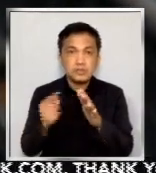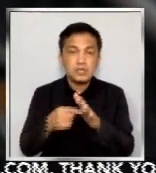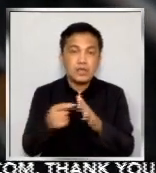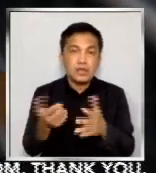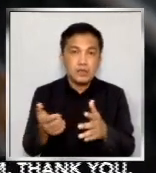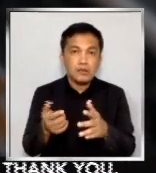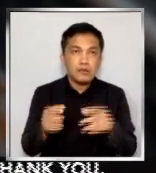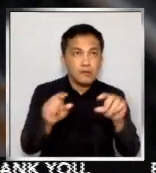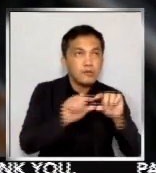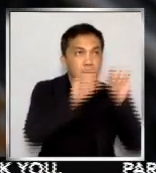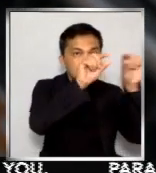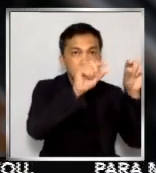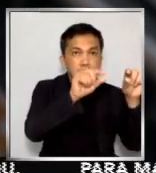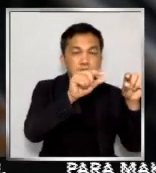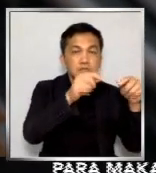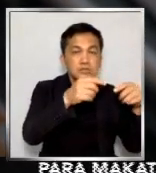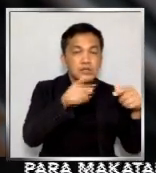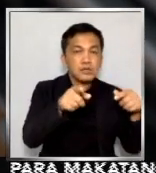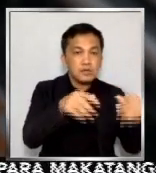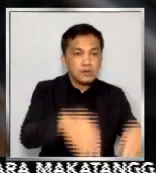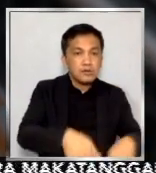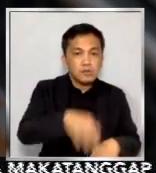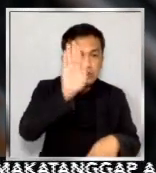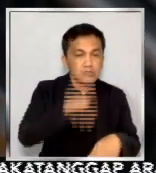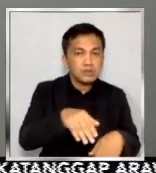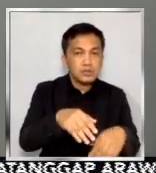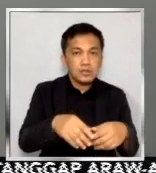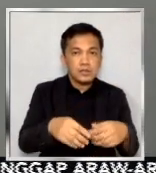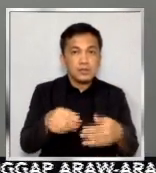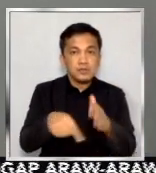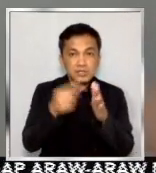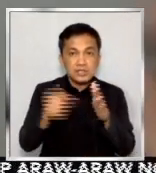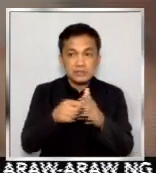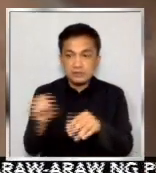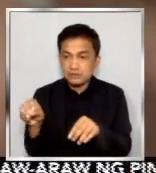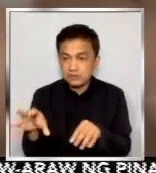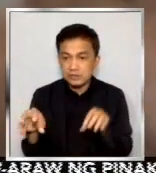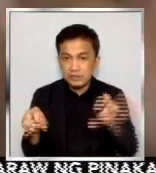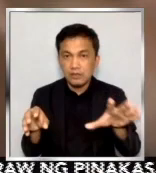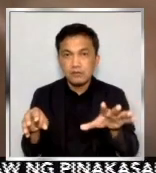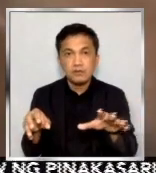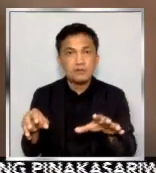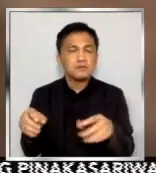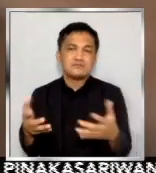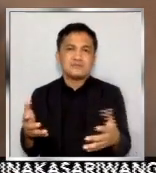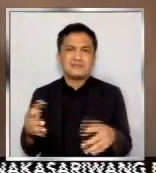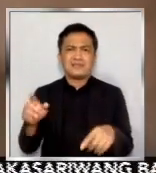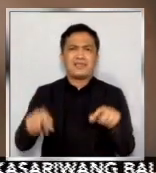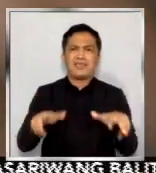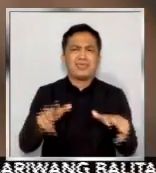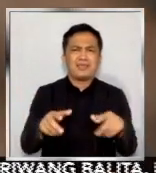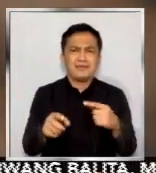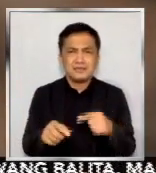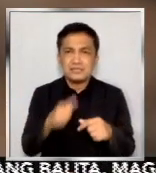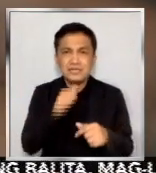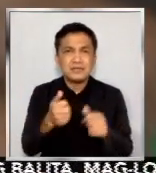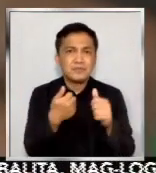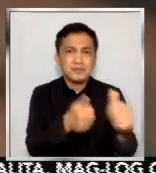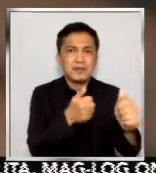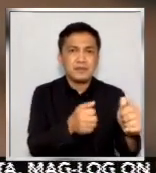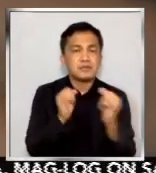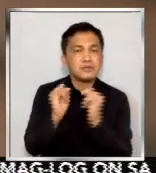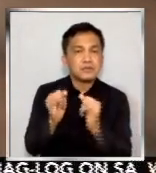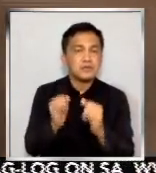ng hood, minsan naman nasa headlight, minsan nasa signal lamp. Ang daming beses, hindi sinunod yung instruction.